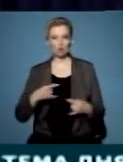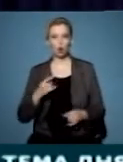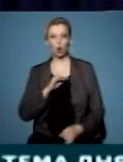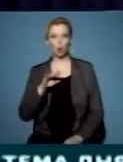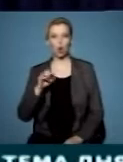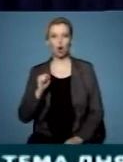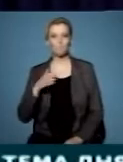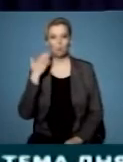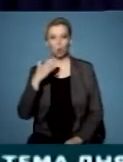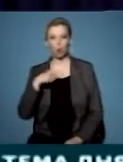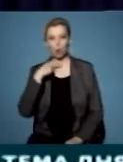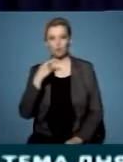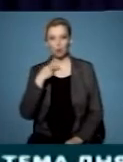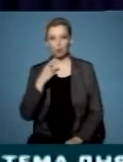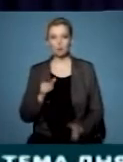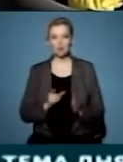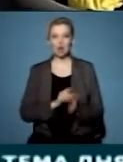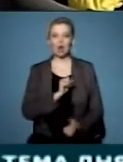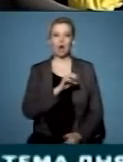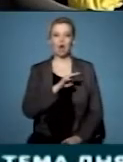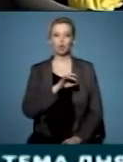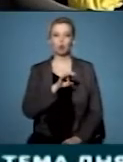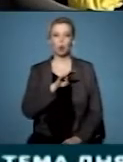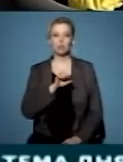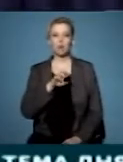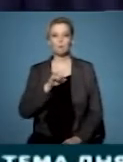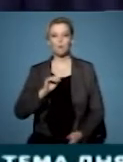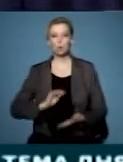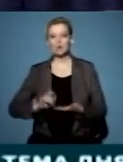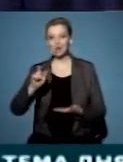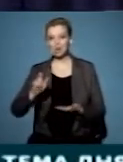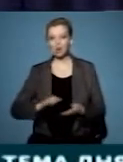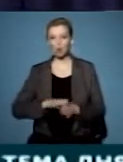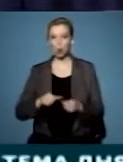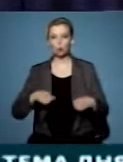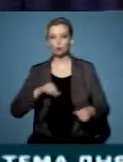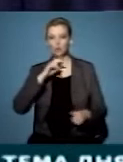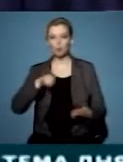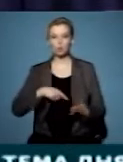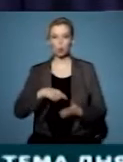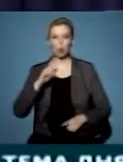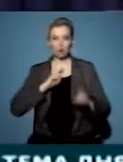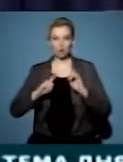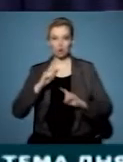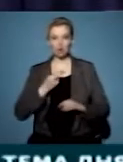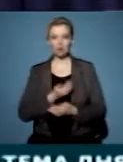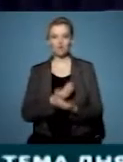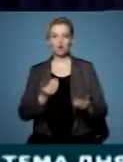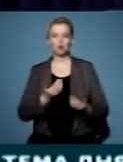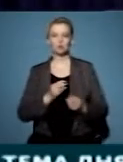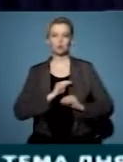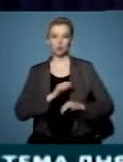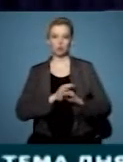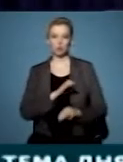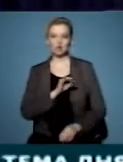«UA Буковина» говоримо із Антоніною Бабюк, секретарем виконкому Чернівець міської ради. Для вас у студії